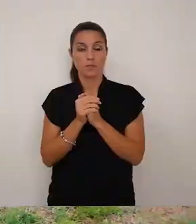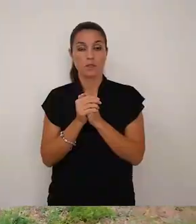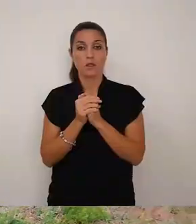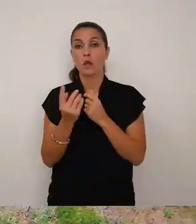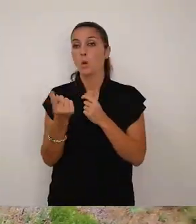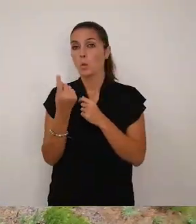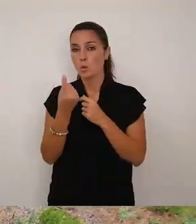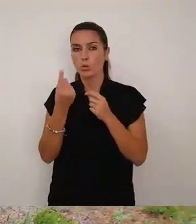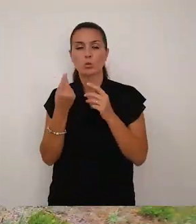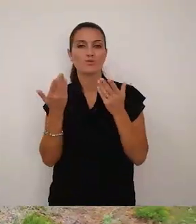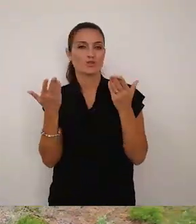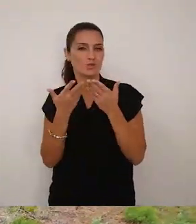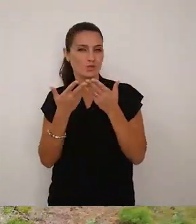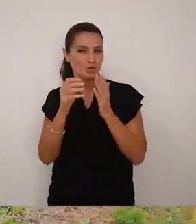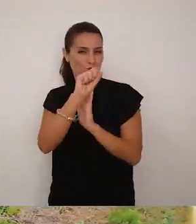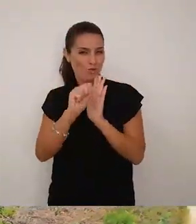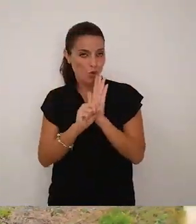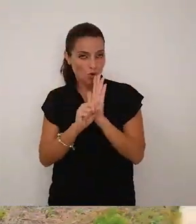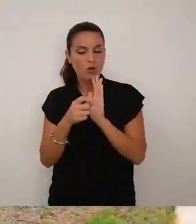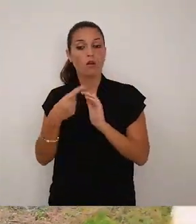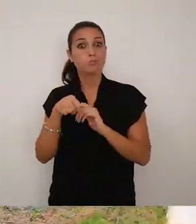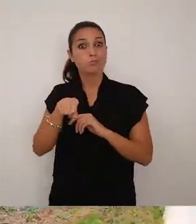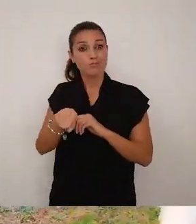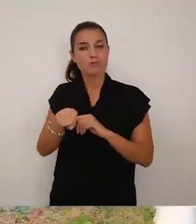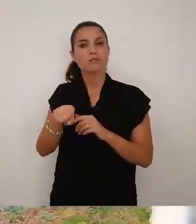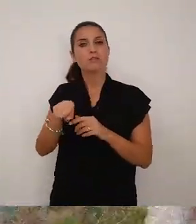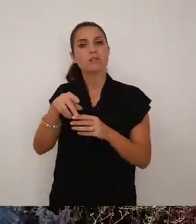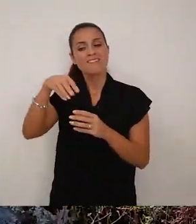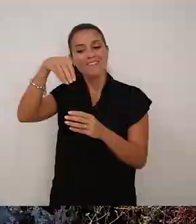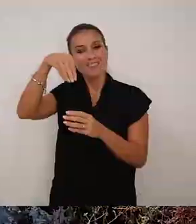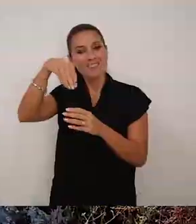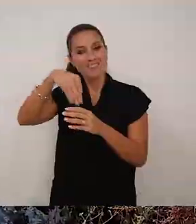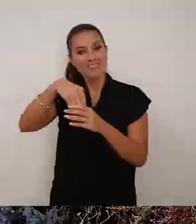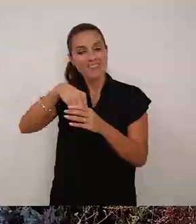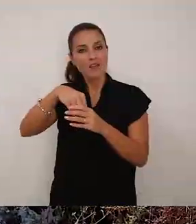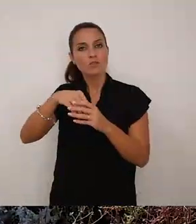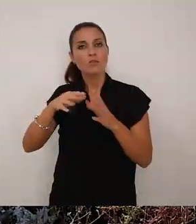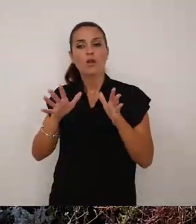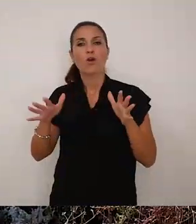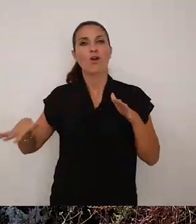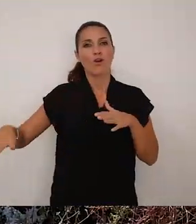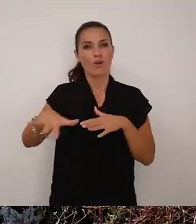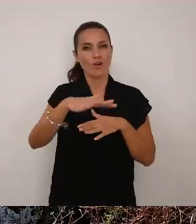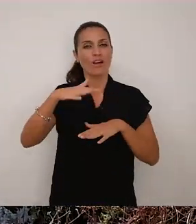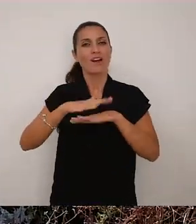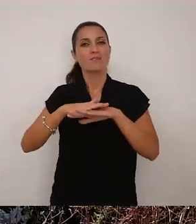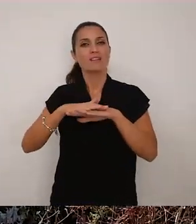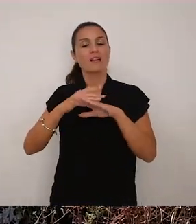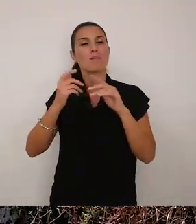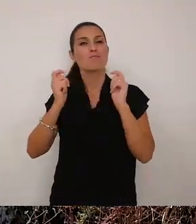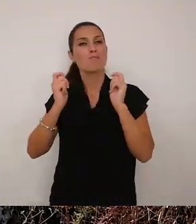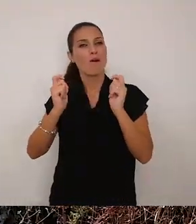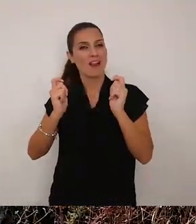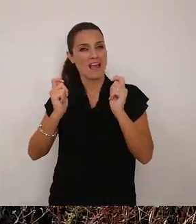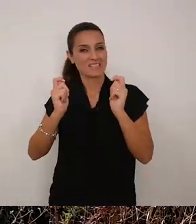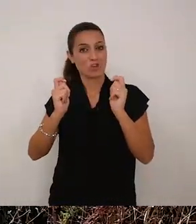Secondo alcune ipotesi storiche, l'ipogeo si collocava all'interno di un antico complesso monastico bizantino, risalente al X